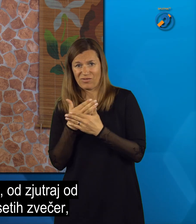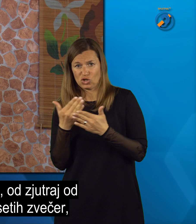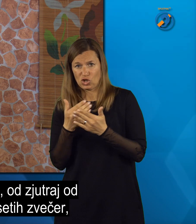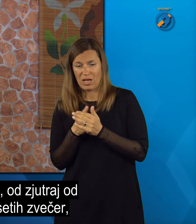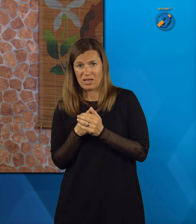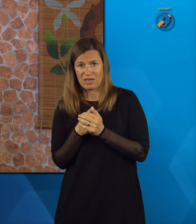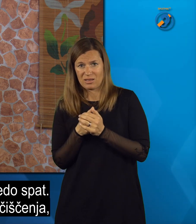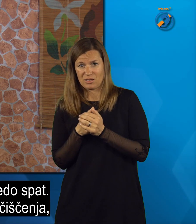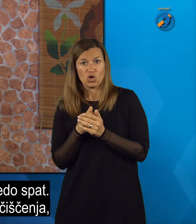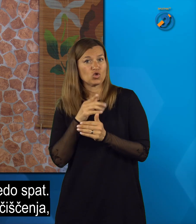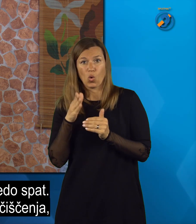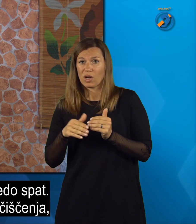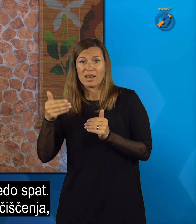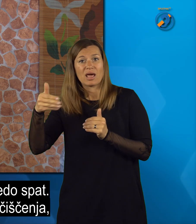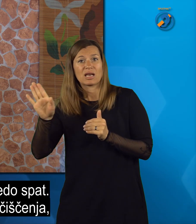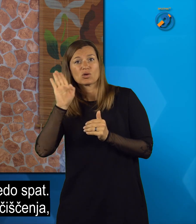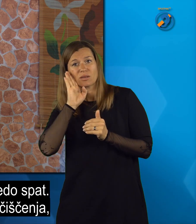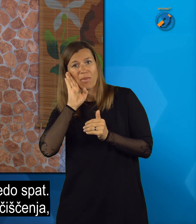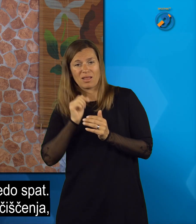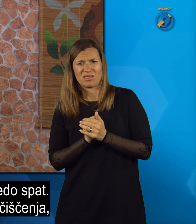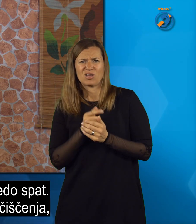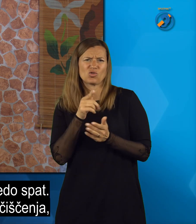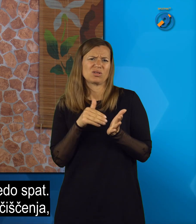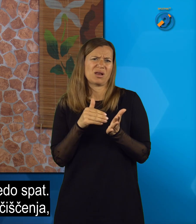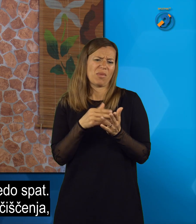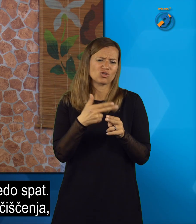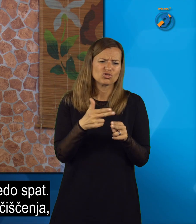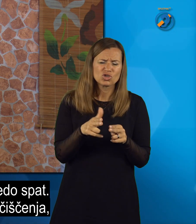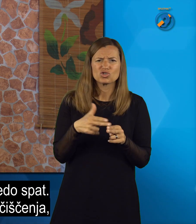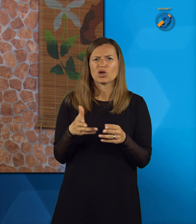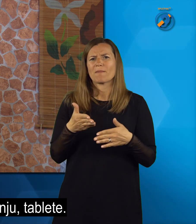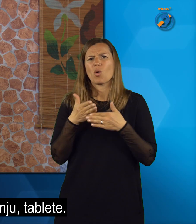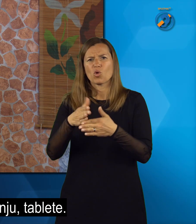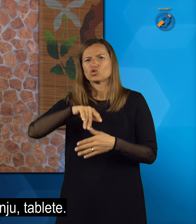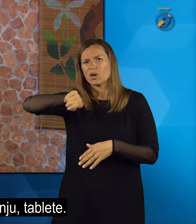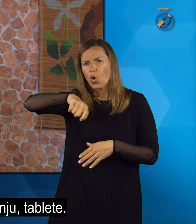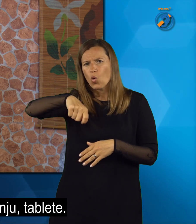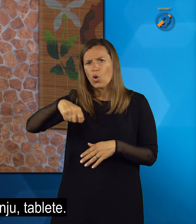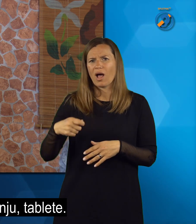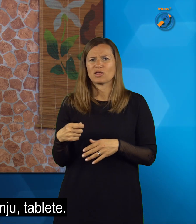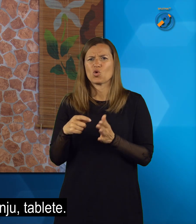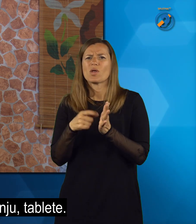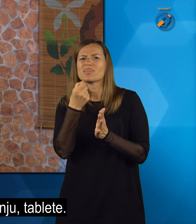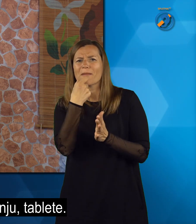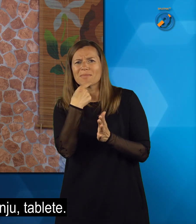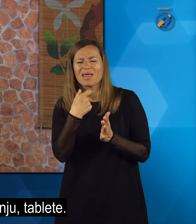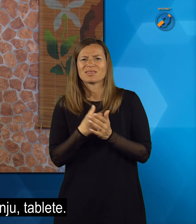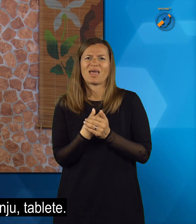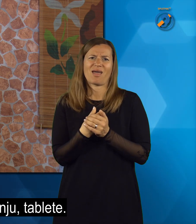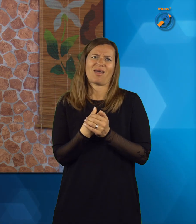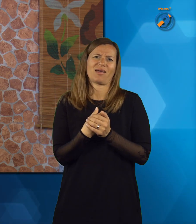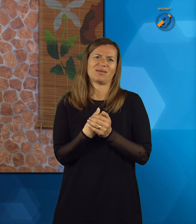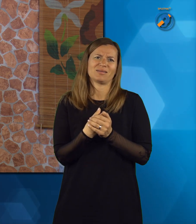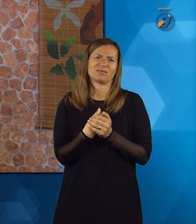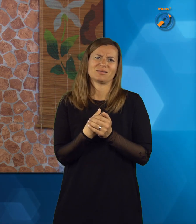10 zvečer, ta čas ne dejo spat. To so razna čiščenja, pomoč pri kuhanju, tablete.